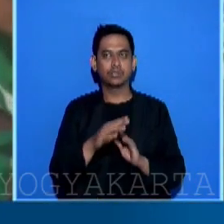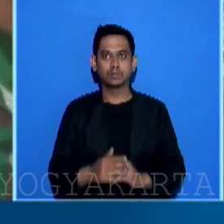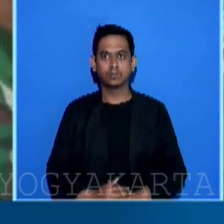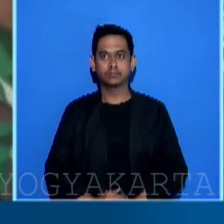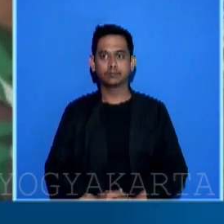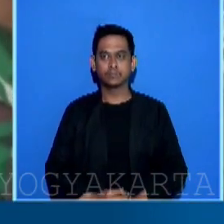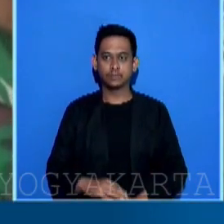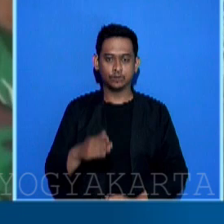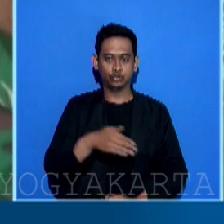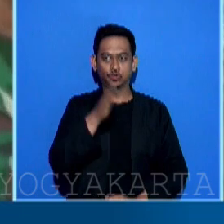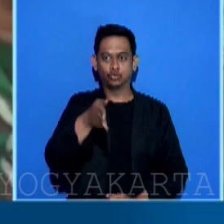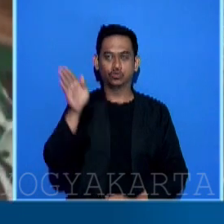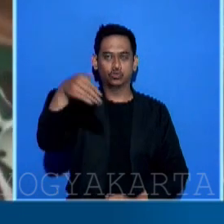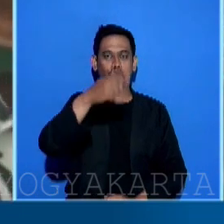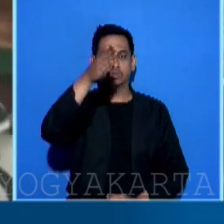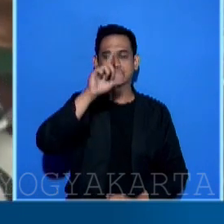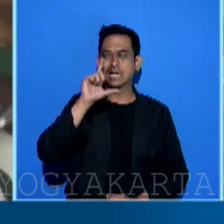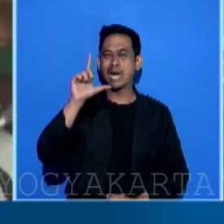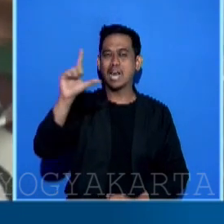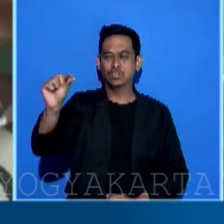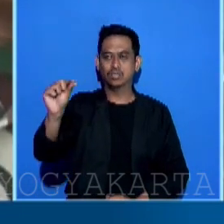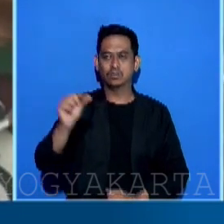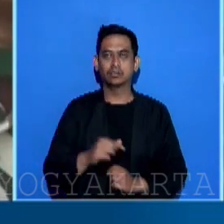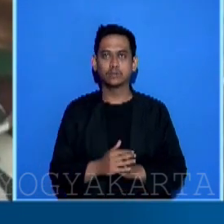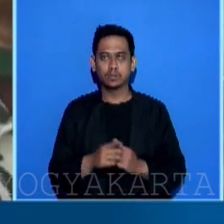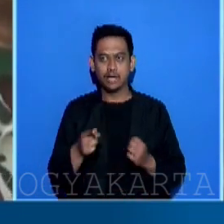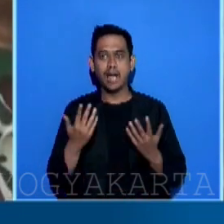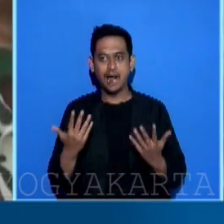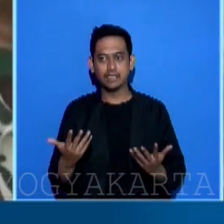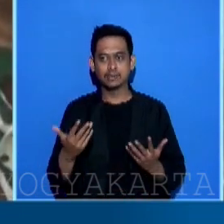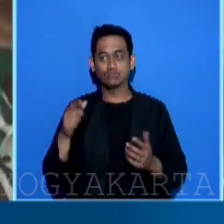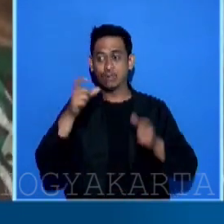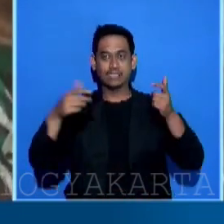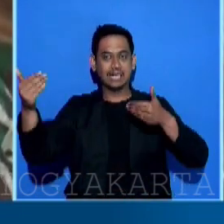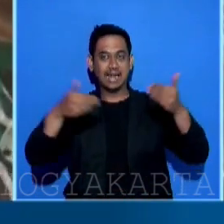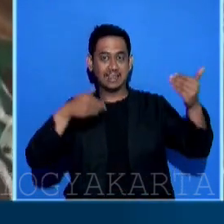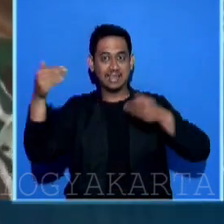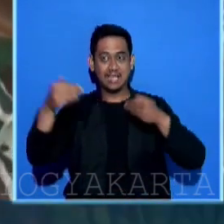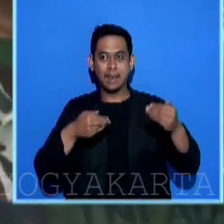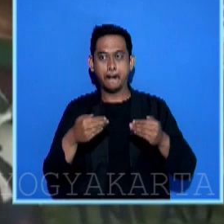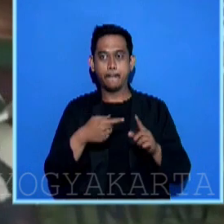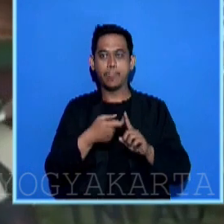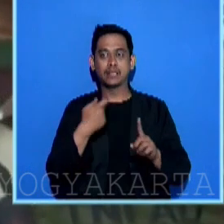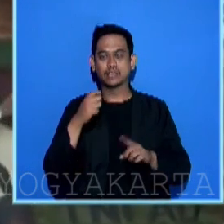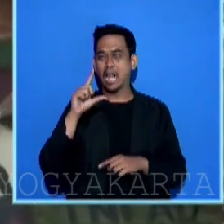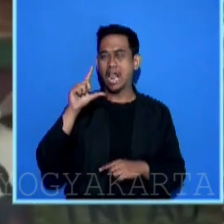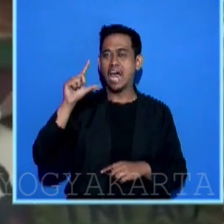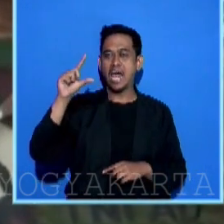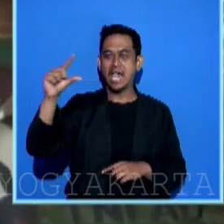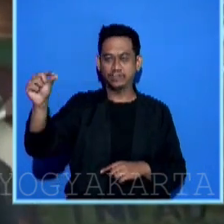semak jauh juga peningkatannya yang hadir juga semakin jauh semakin